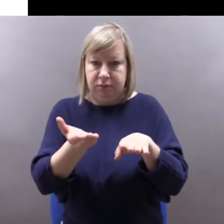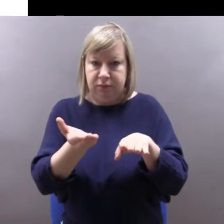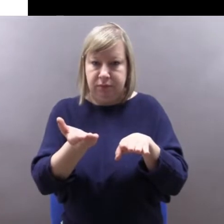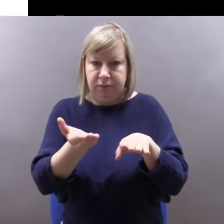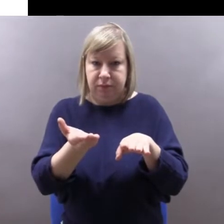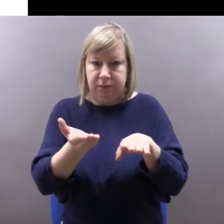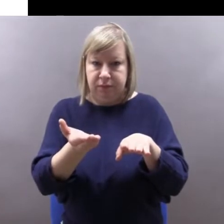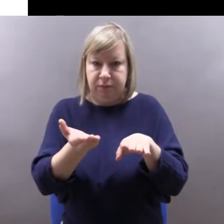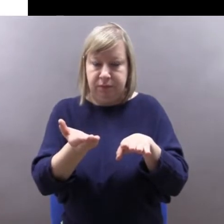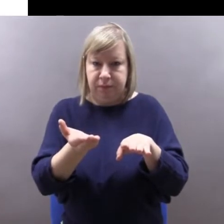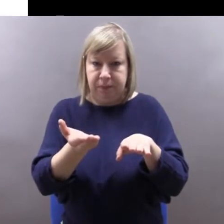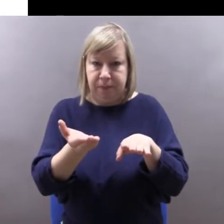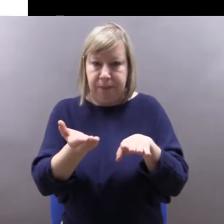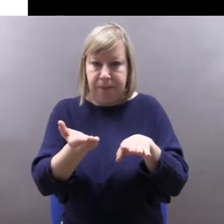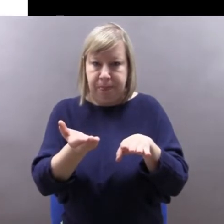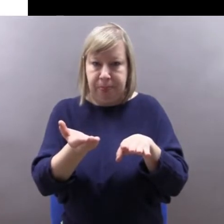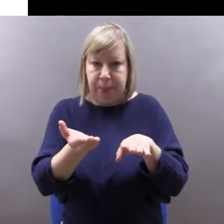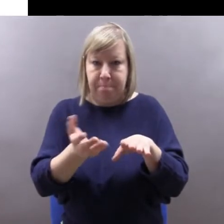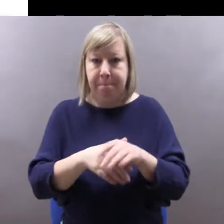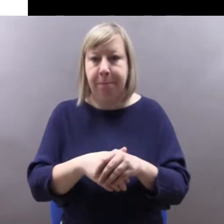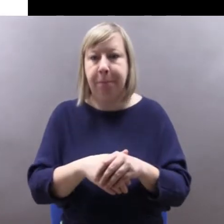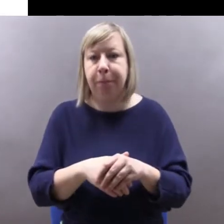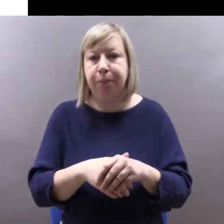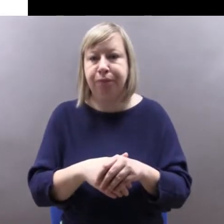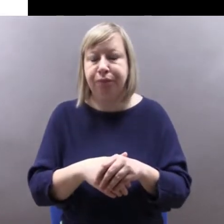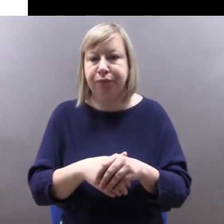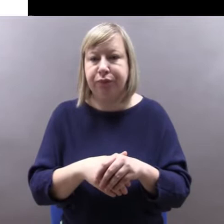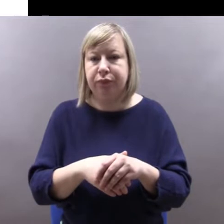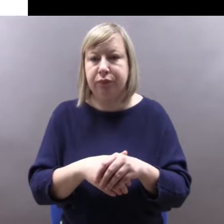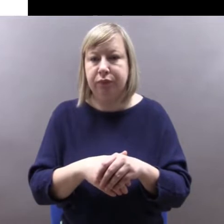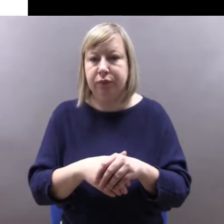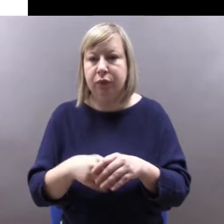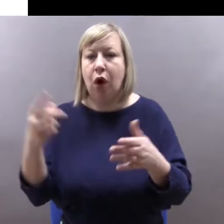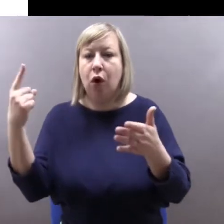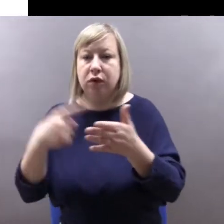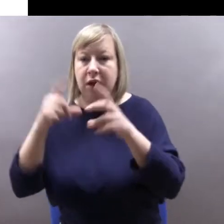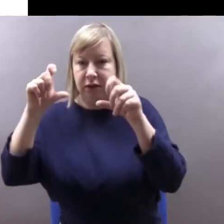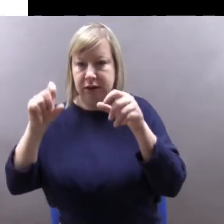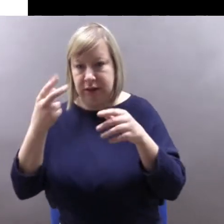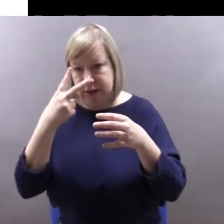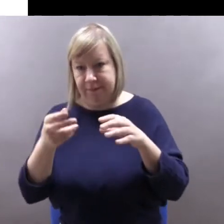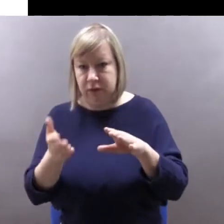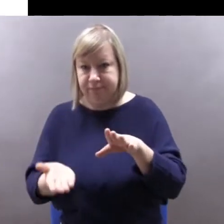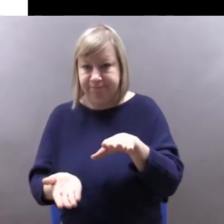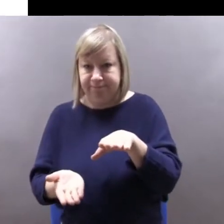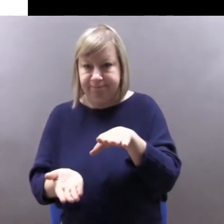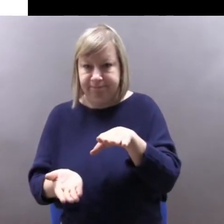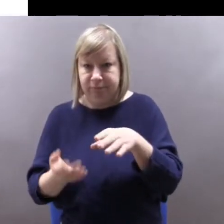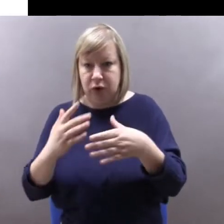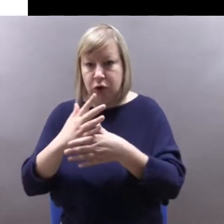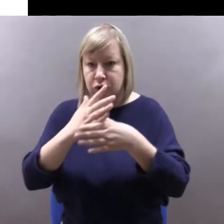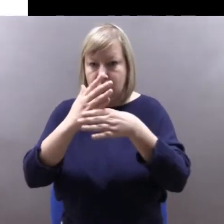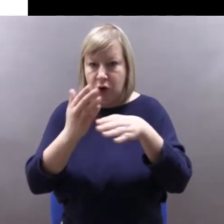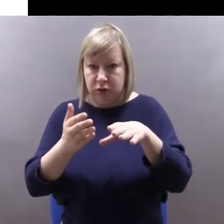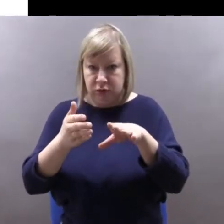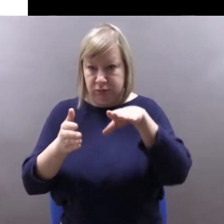schodów. To trwa. Tak jak Pan Adam pokazywał, ile czasu zajmowało mu samo